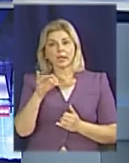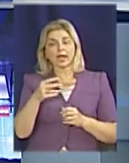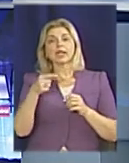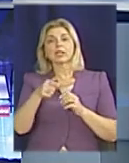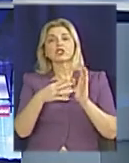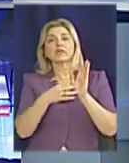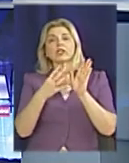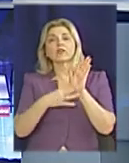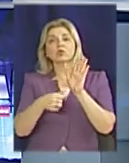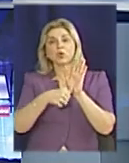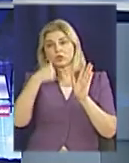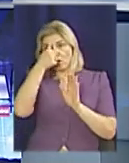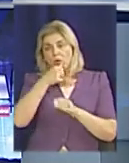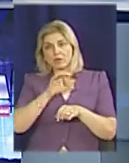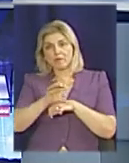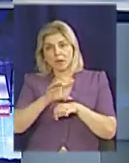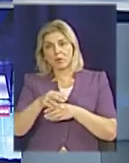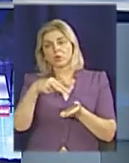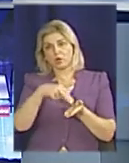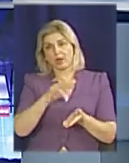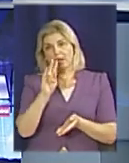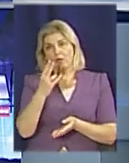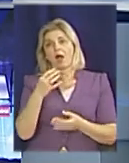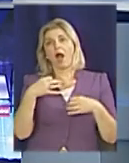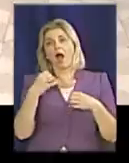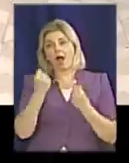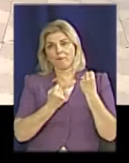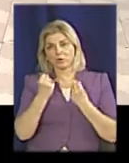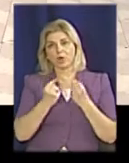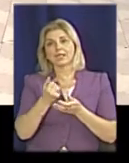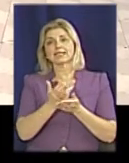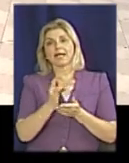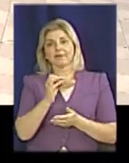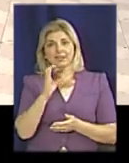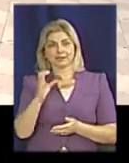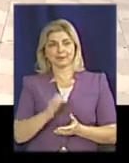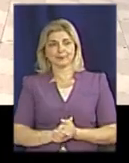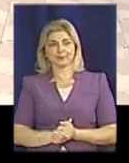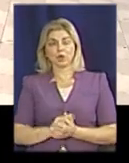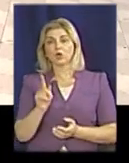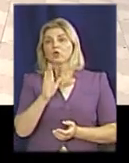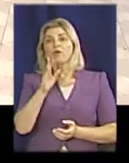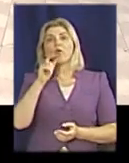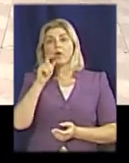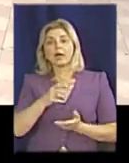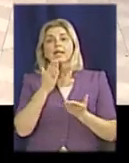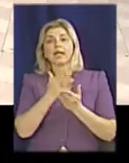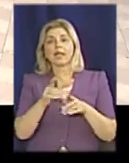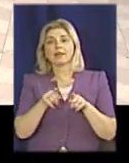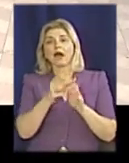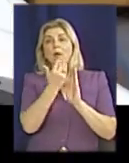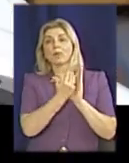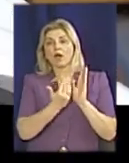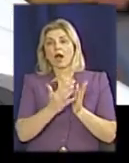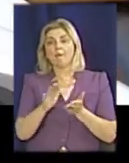випуску стоїть у Миколаївському автосервісі. Про те, що в Україні існує така програма безоплатна